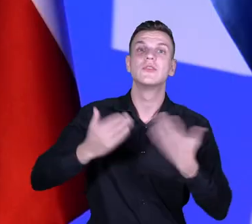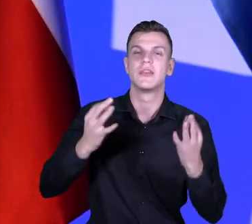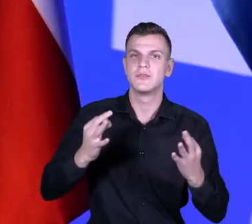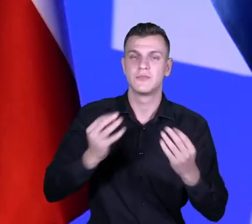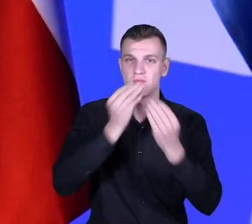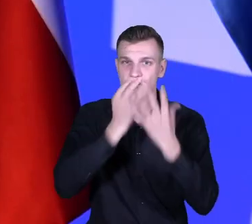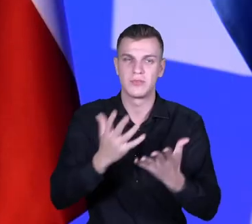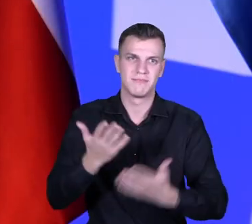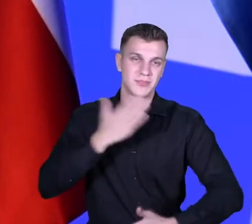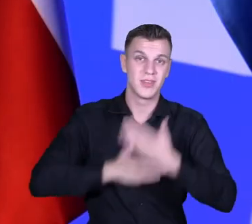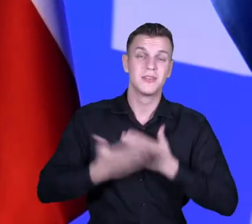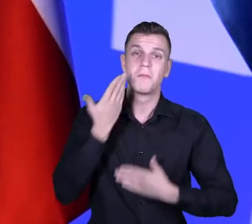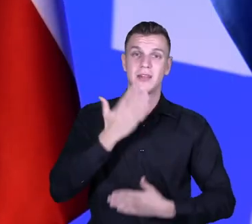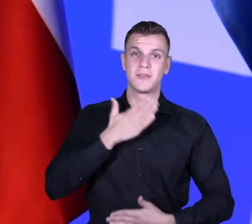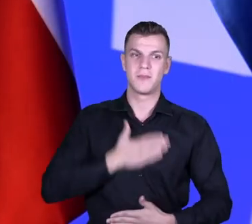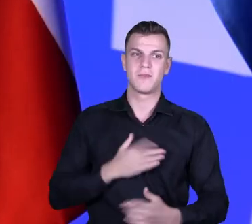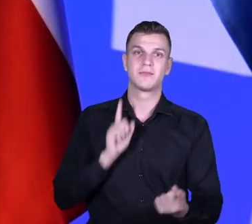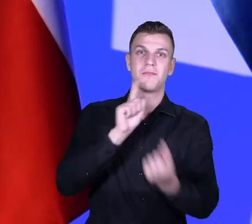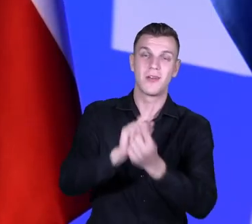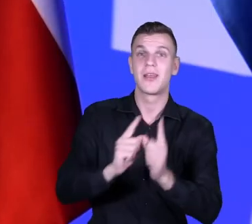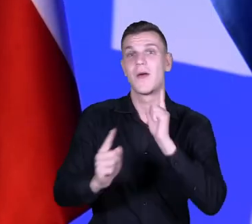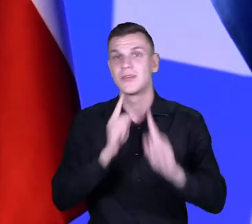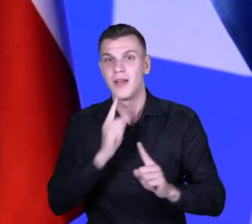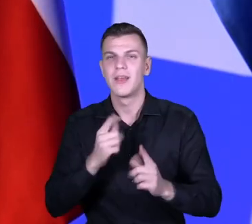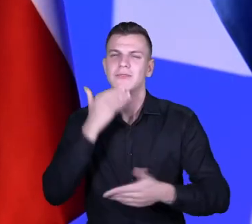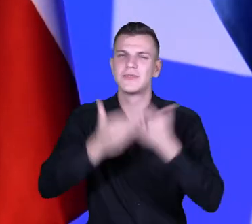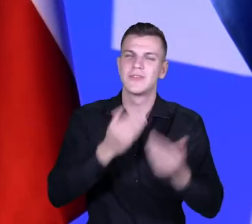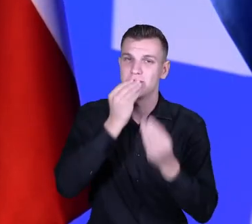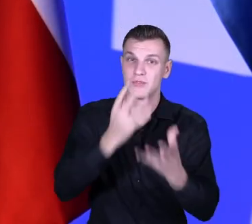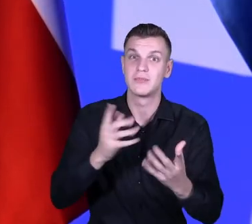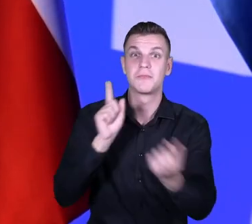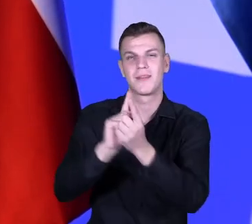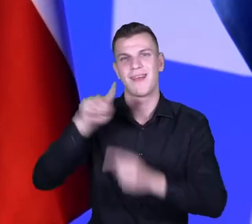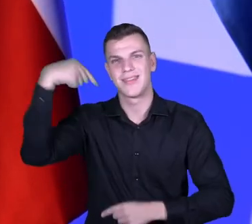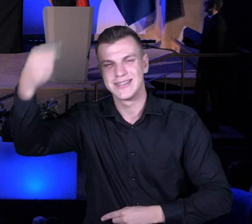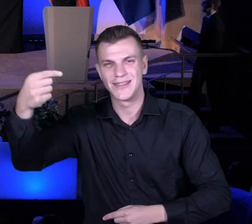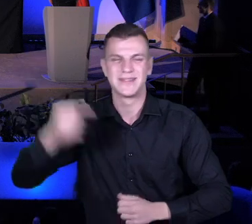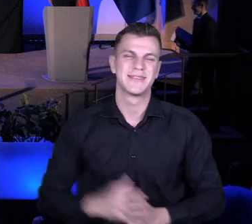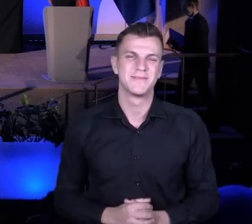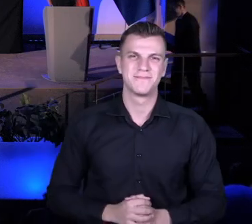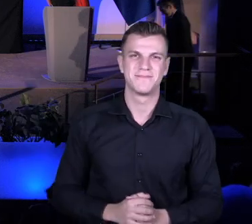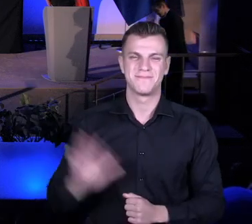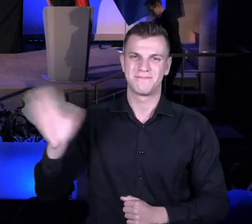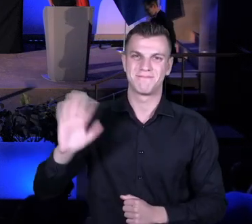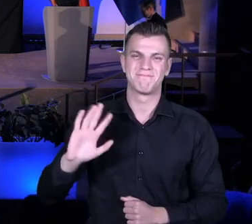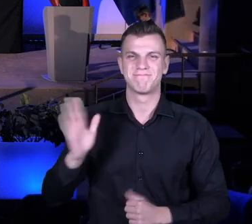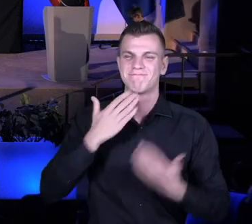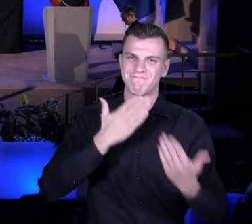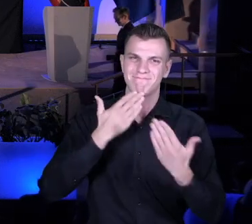się z Państwem spotkać, rozmawiać. Wszystkiego dobrego. Do zobaczenia przy innej okazji. Kolejnej, następnej. Dziękuję.